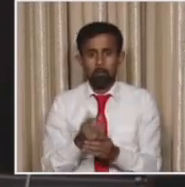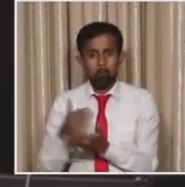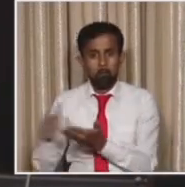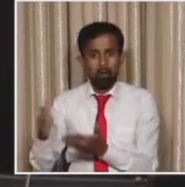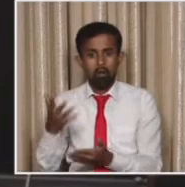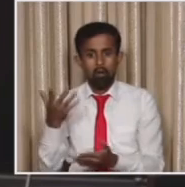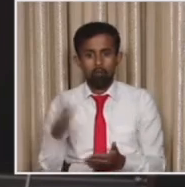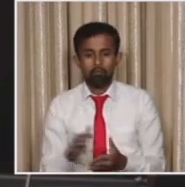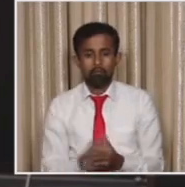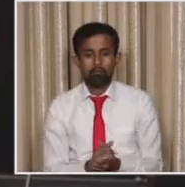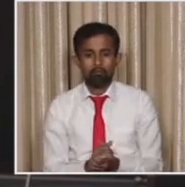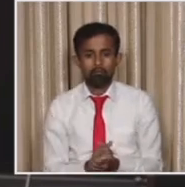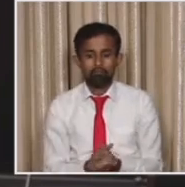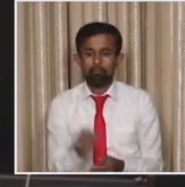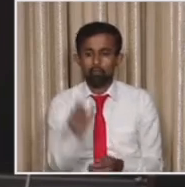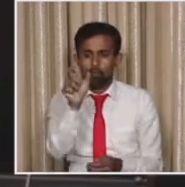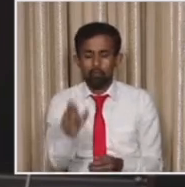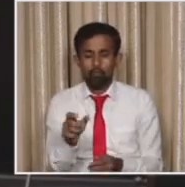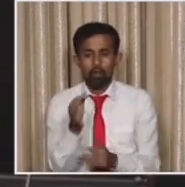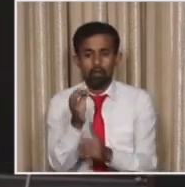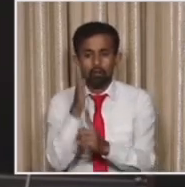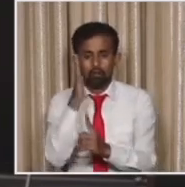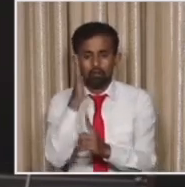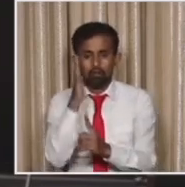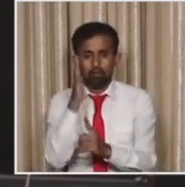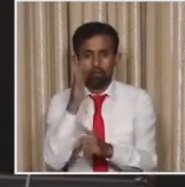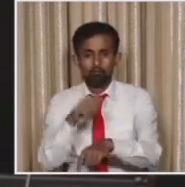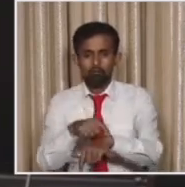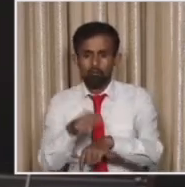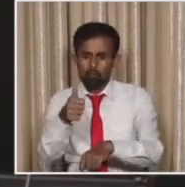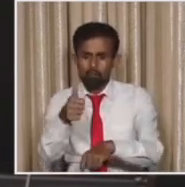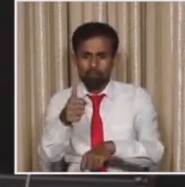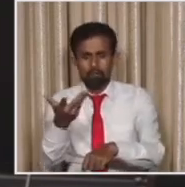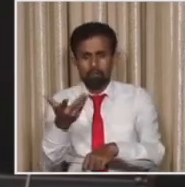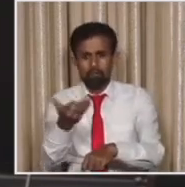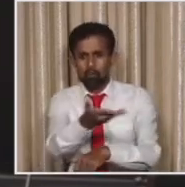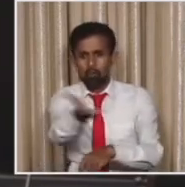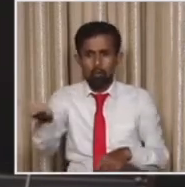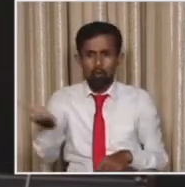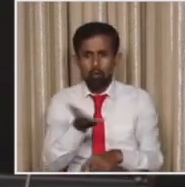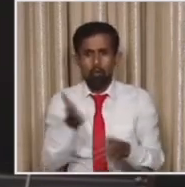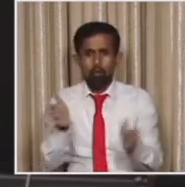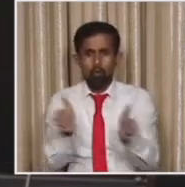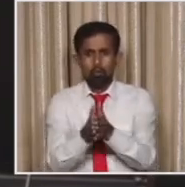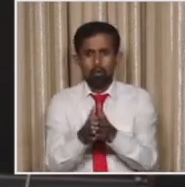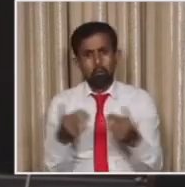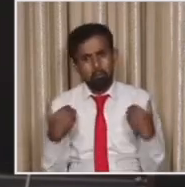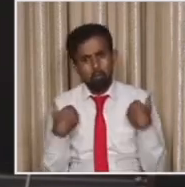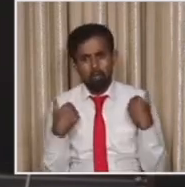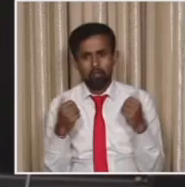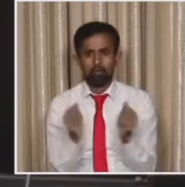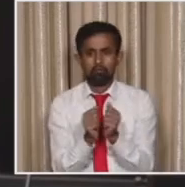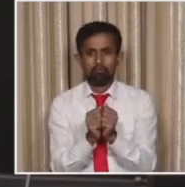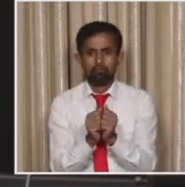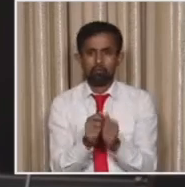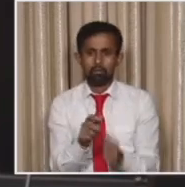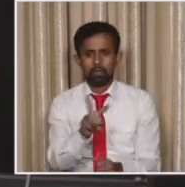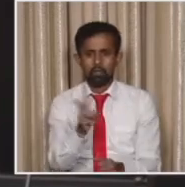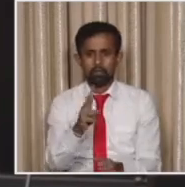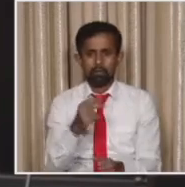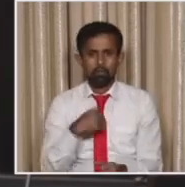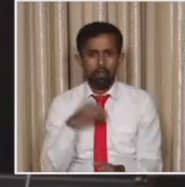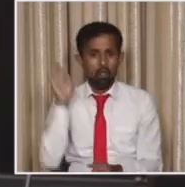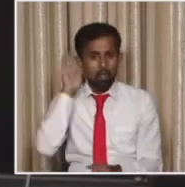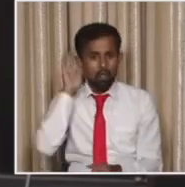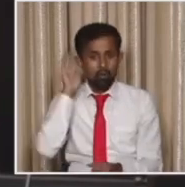ඉවරයි. ඔබතුමාලගේ ජනාධිපතිතුමා වාසනාවන්තර නැත්නම් ඔබතුමාලා සියලු දෙනා මහන්සි වෙලා වැඩ කරනවද කියලා තමයි මගෙන් අහුවේ.